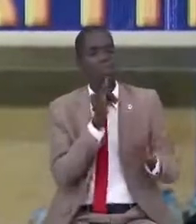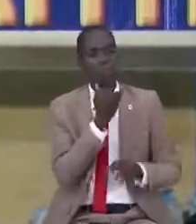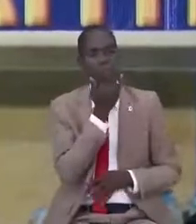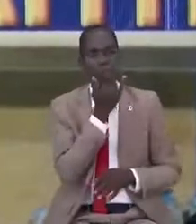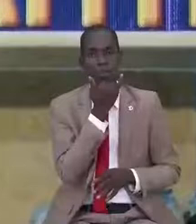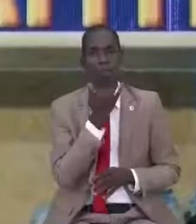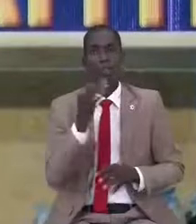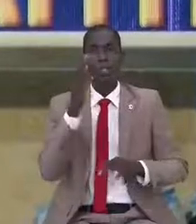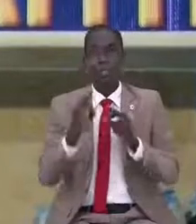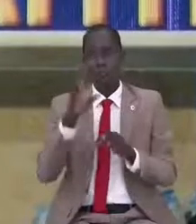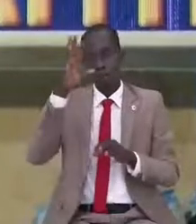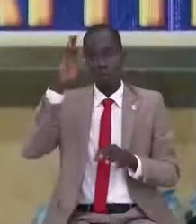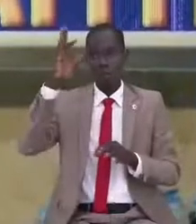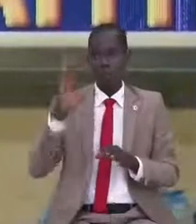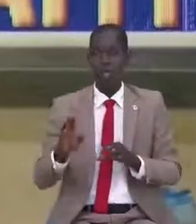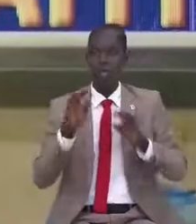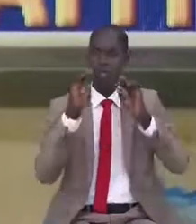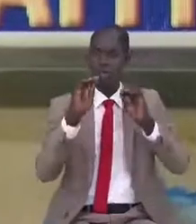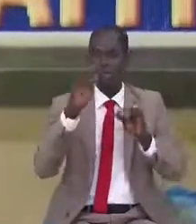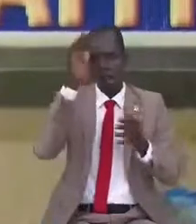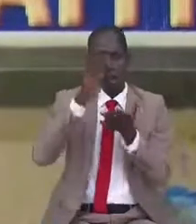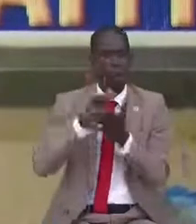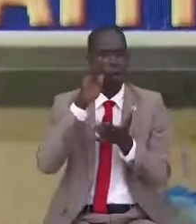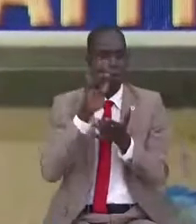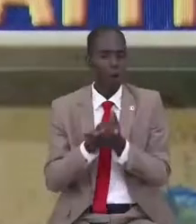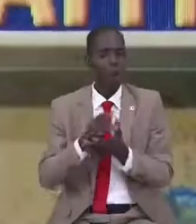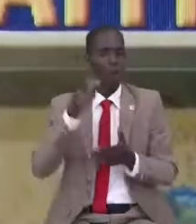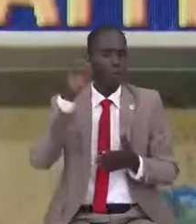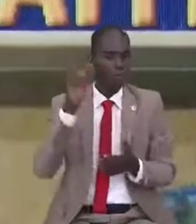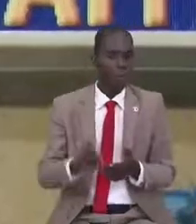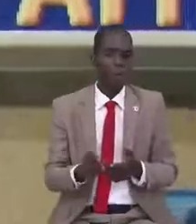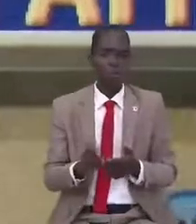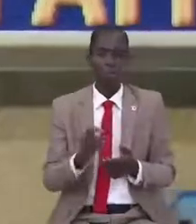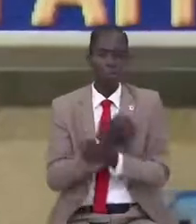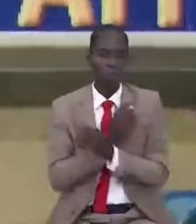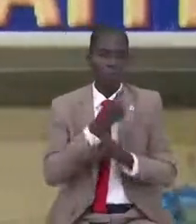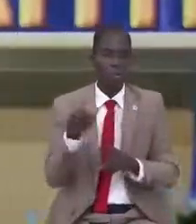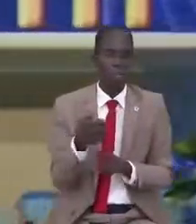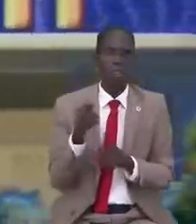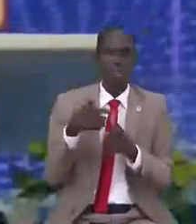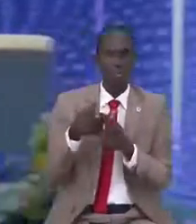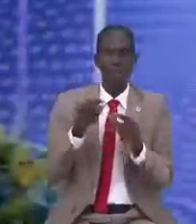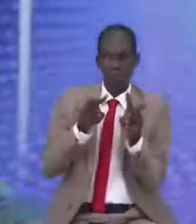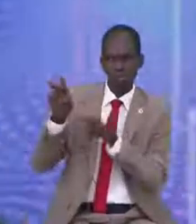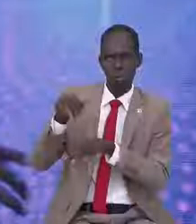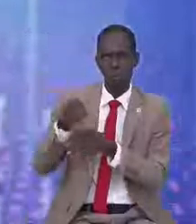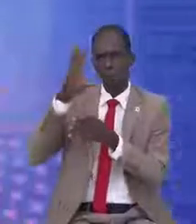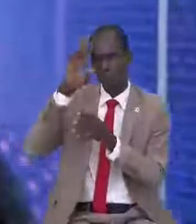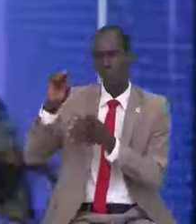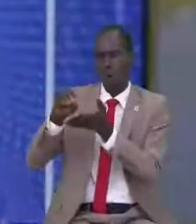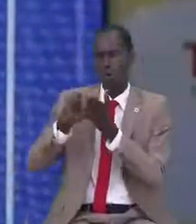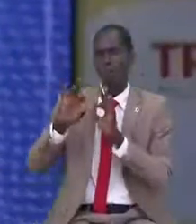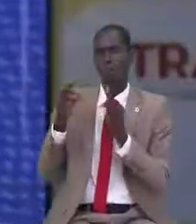et la femme et sa femme, l'homme et sa femme doivent s'aimer. Soit un témoin, regarde sa famille. S'il nous